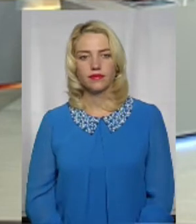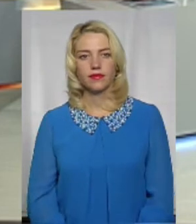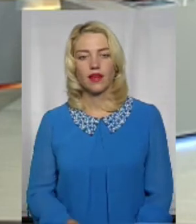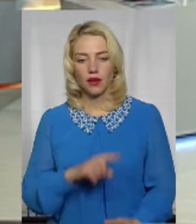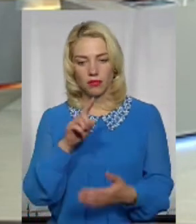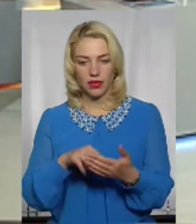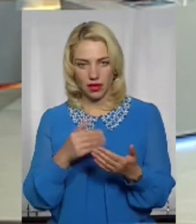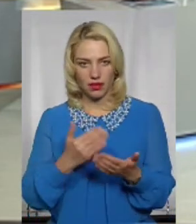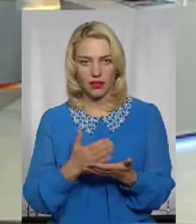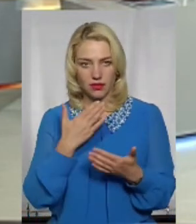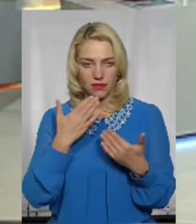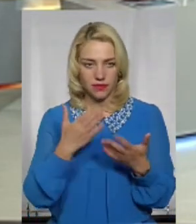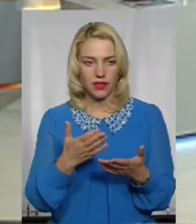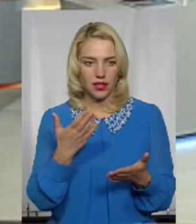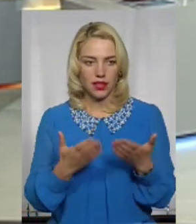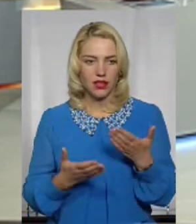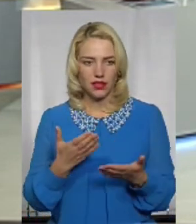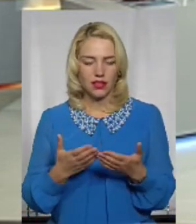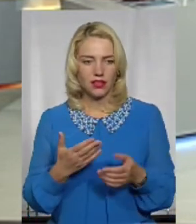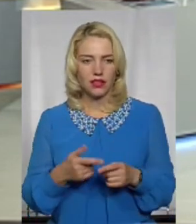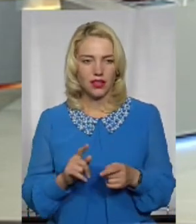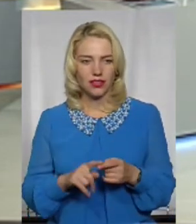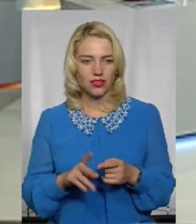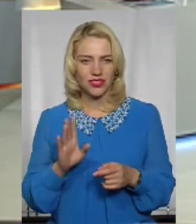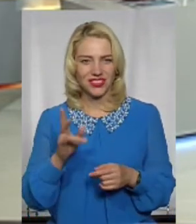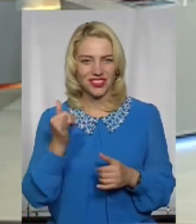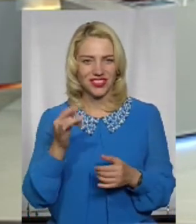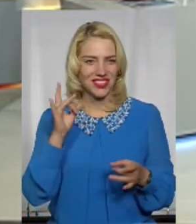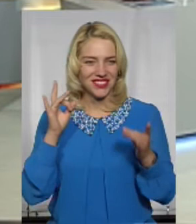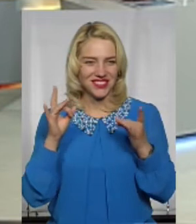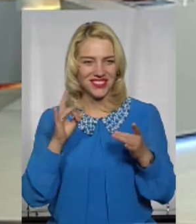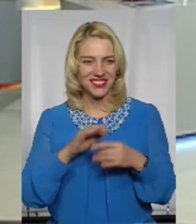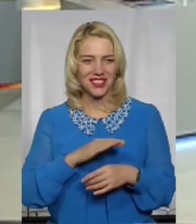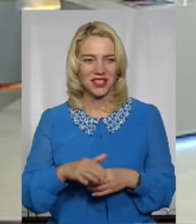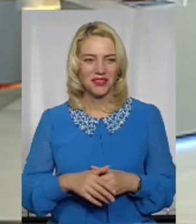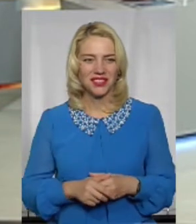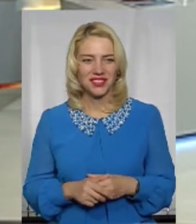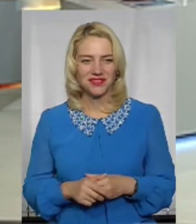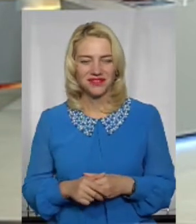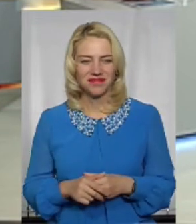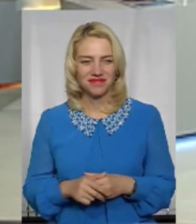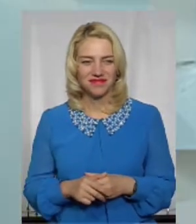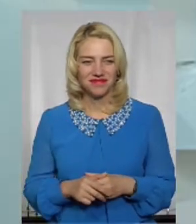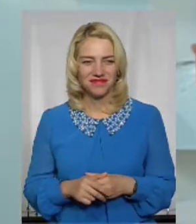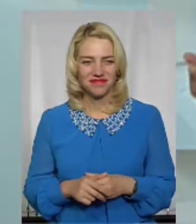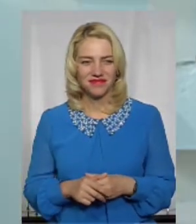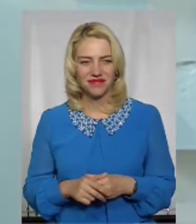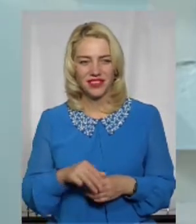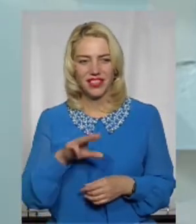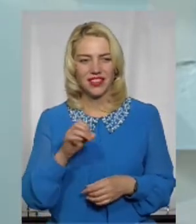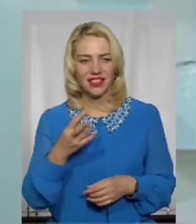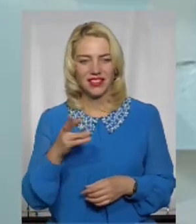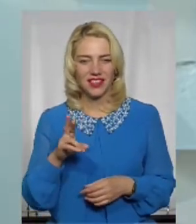принципі, до пані Тетяни, якщо не за колокол, не загремить зараз. Зараз не загремить.